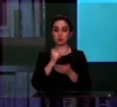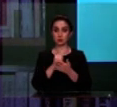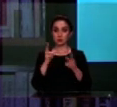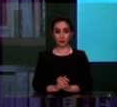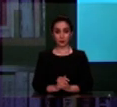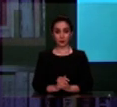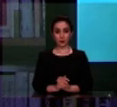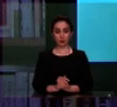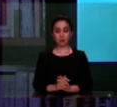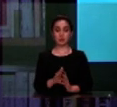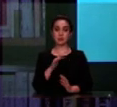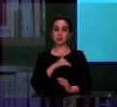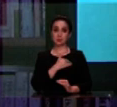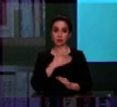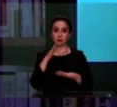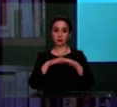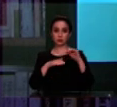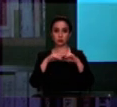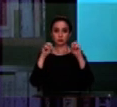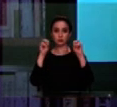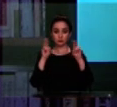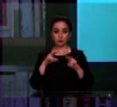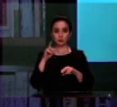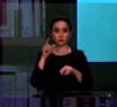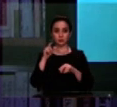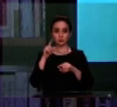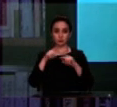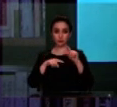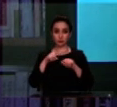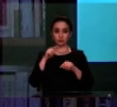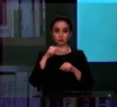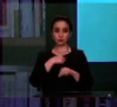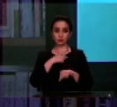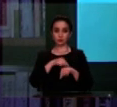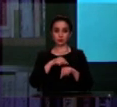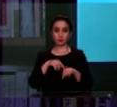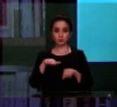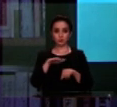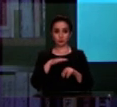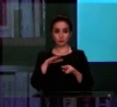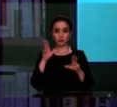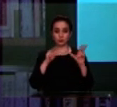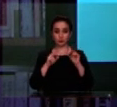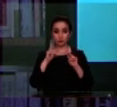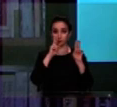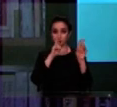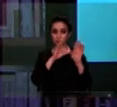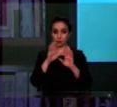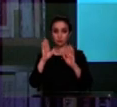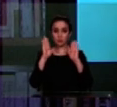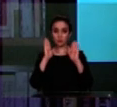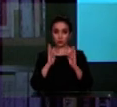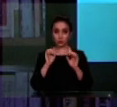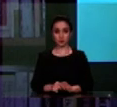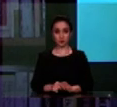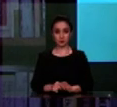etiladi. Istalgan sohada vatanparvarlik tuyg'usini hisoblanadi, namoyon qilish